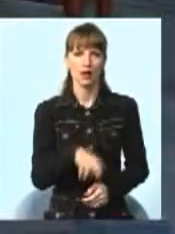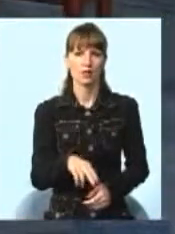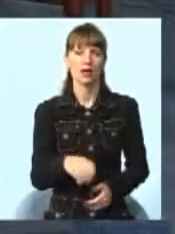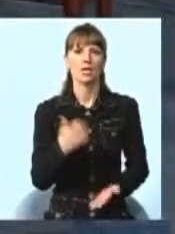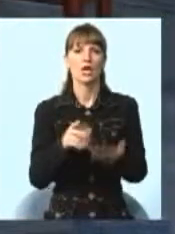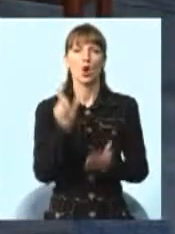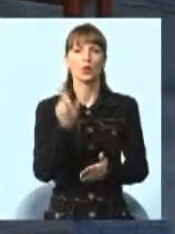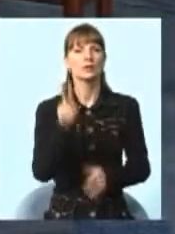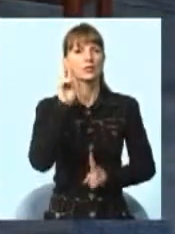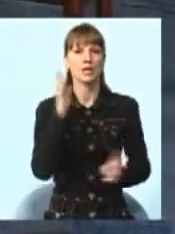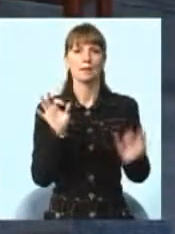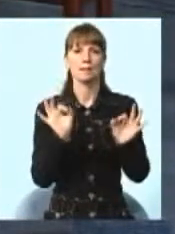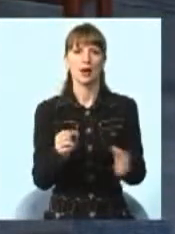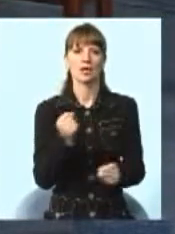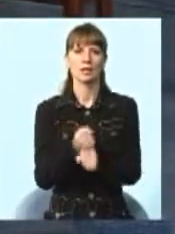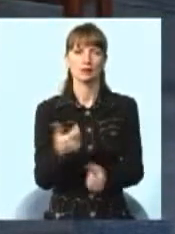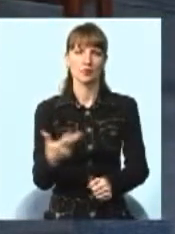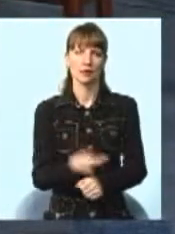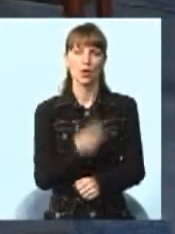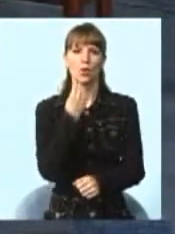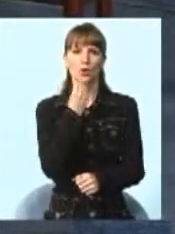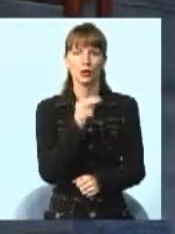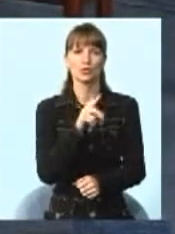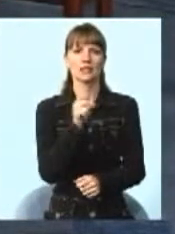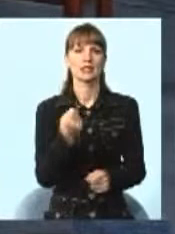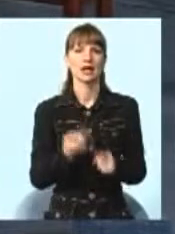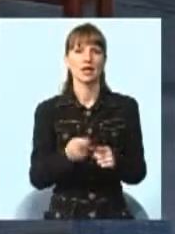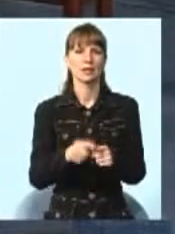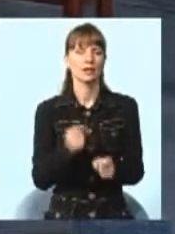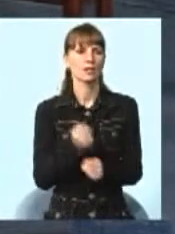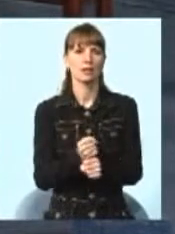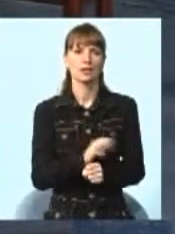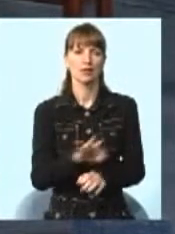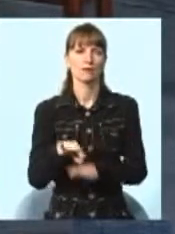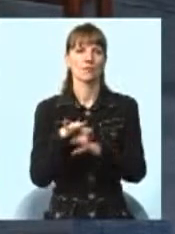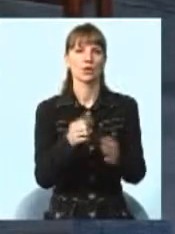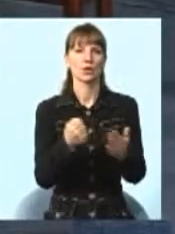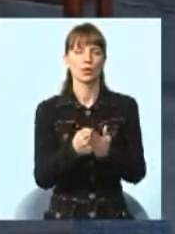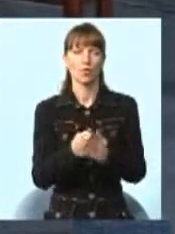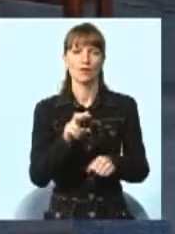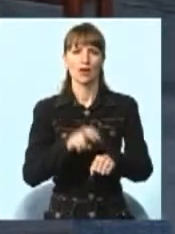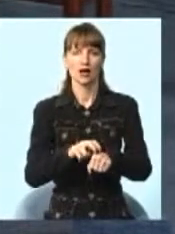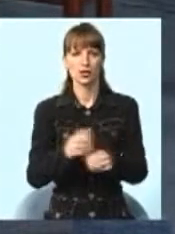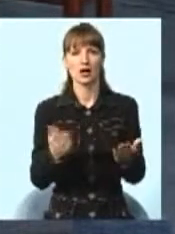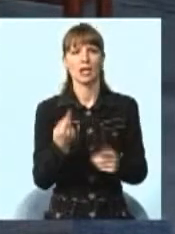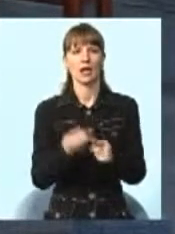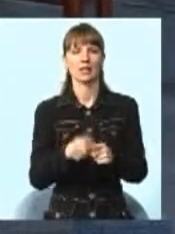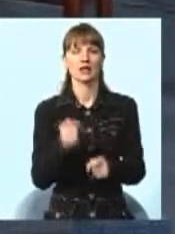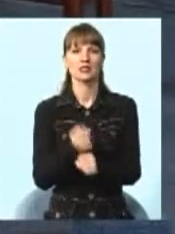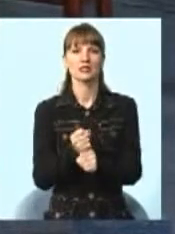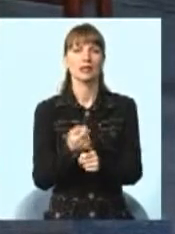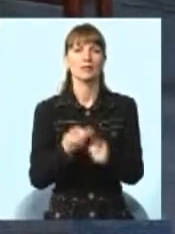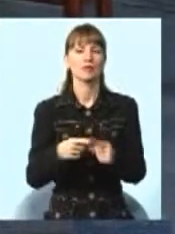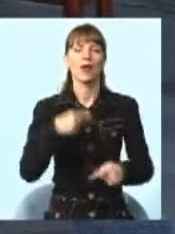людина не знає, як правильно робити щеплення, то краще за все це не робити, а відвести до професіонала, який це і зробить. Тож, що ж